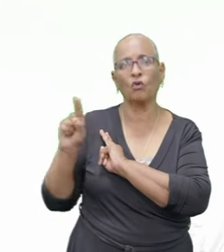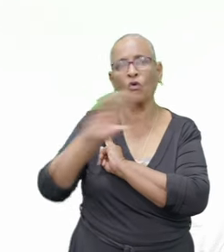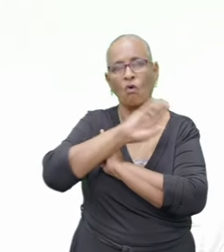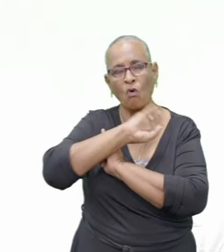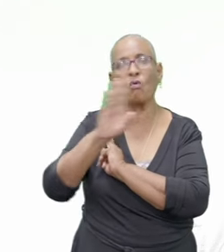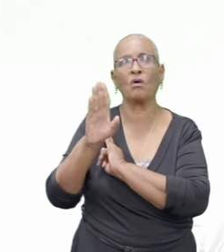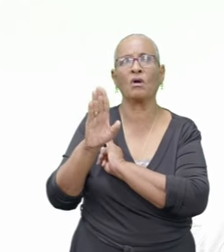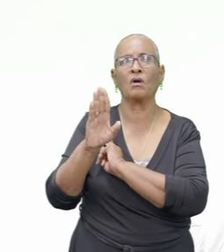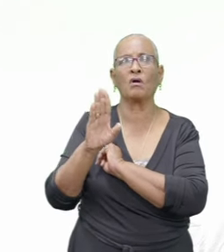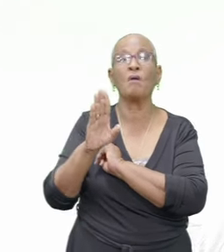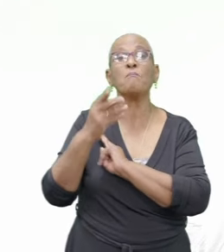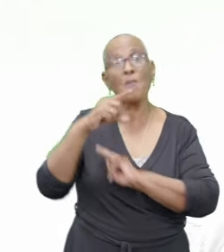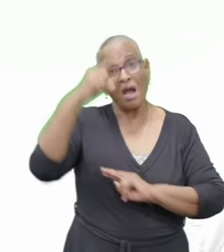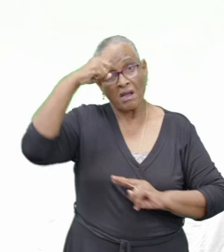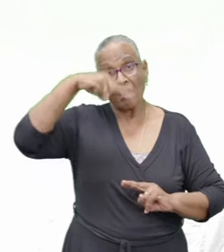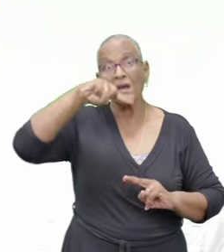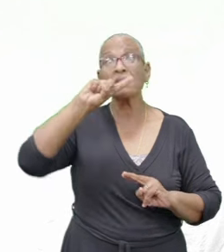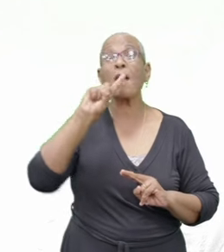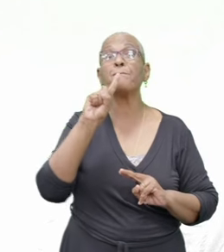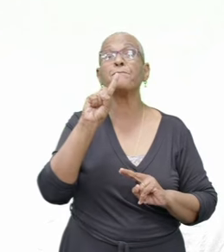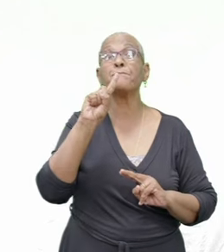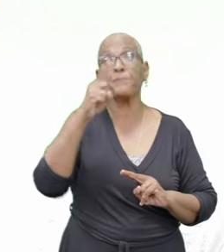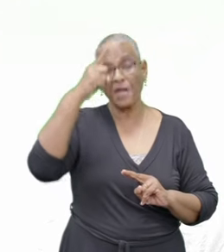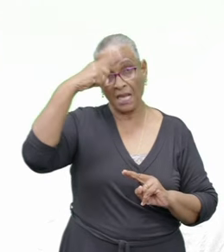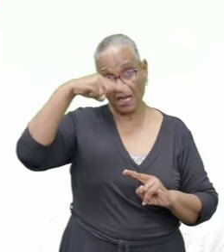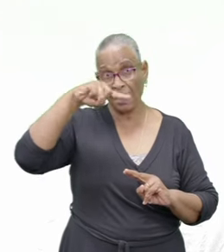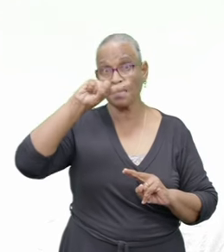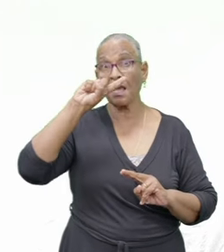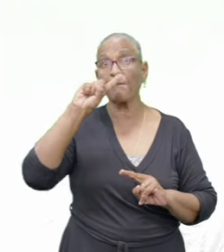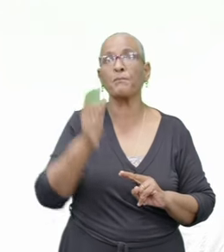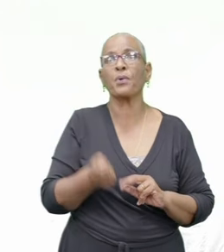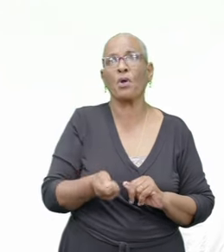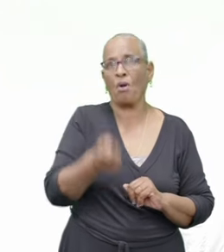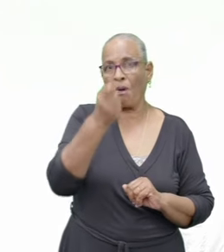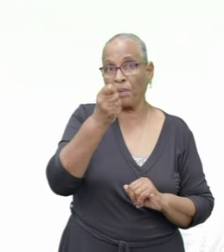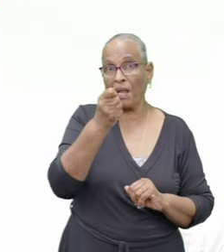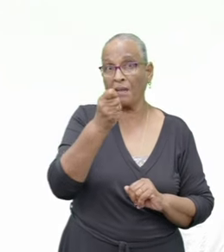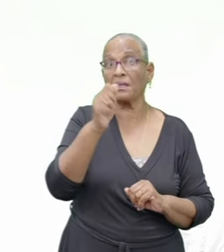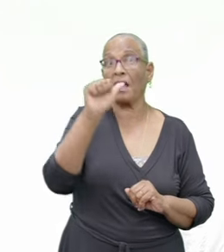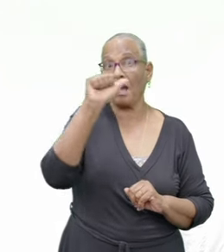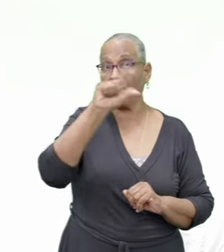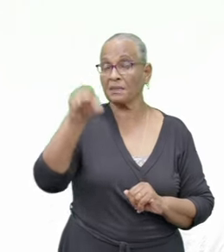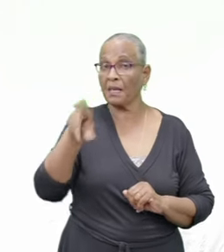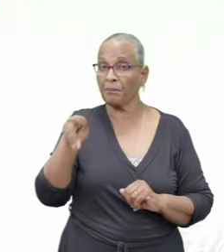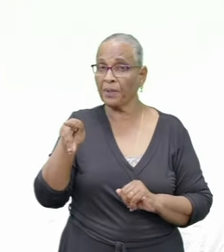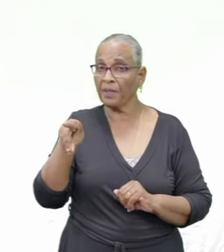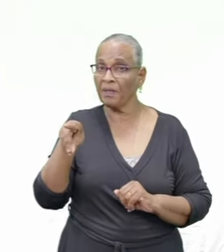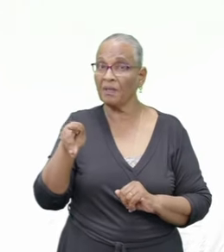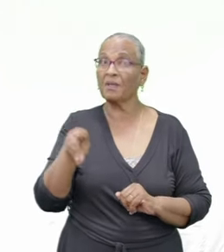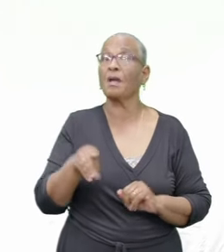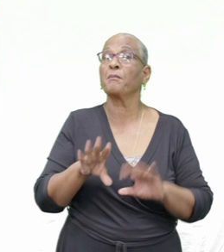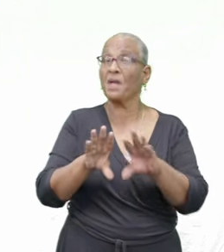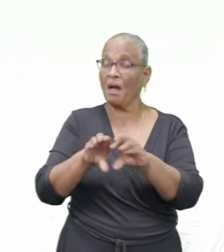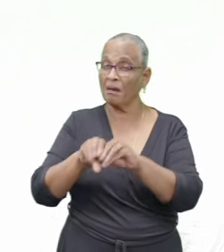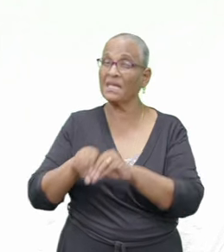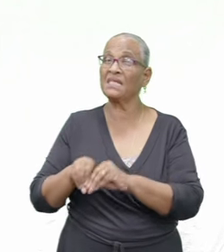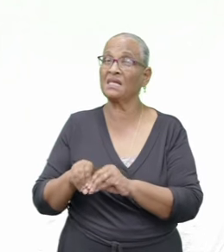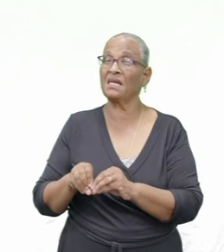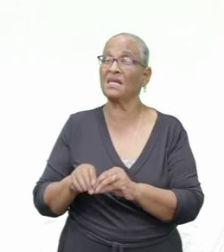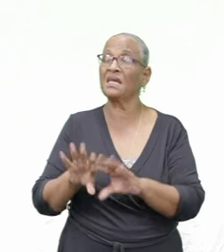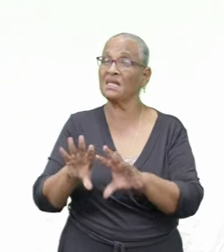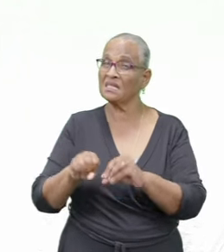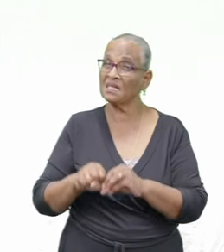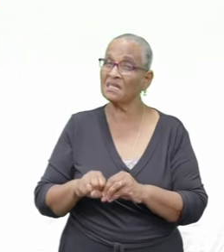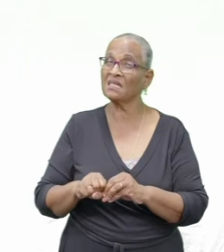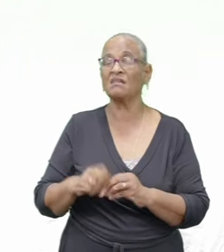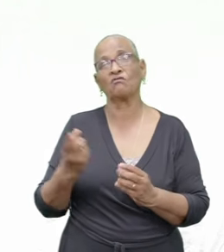gespecialiseerde opleidingen heb je uiteraard vanuit het opleidingsinstituut AZP een aantal initiatieven gehad. U ziet al dat er een aantal